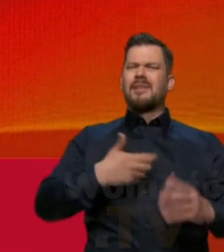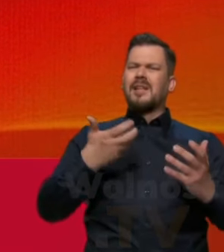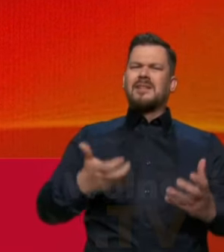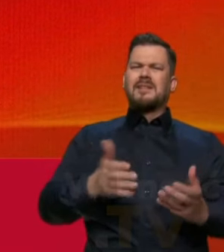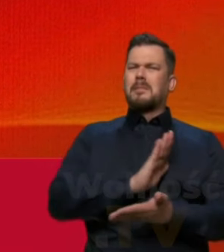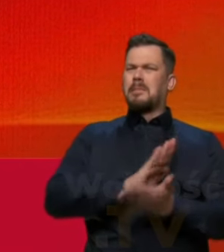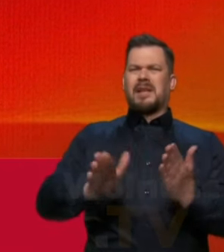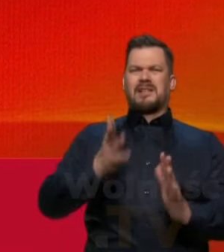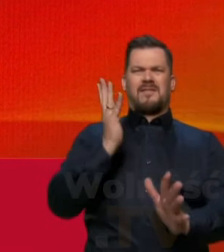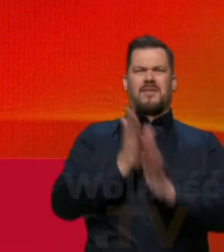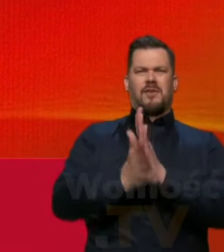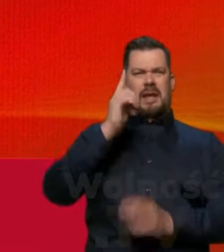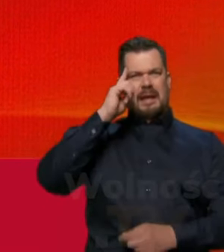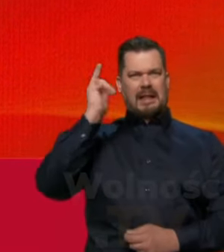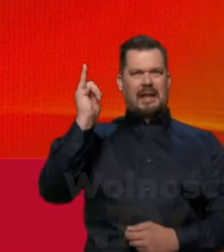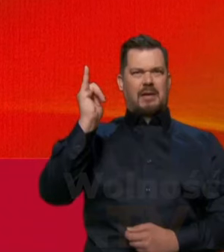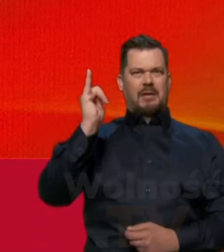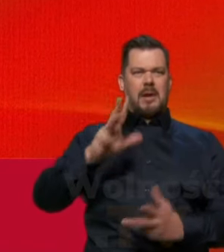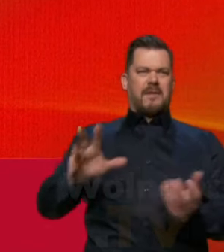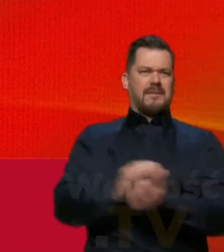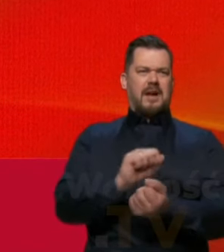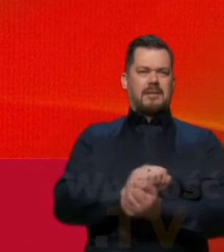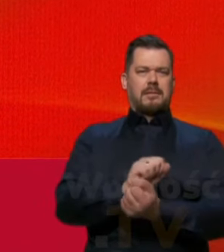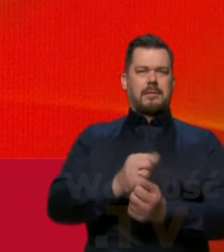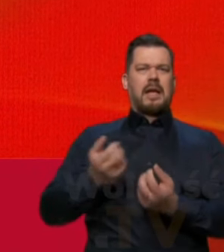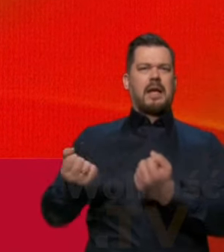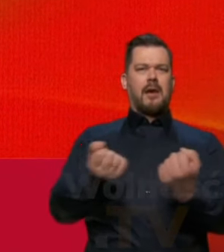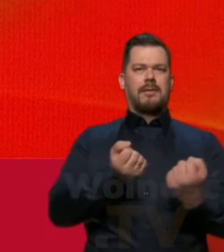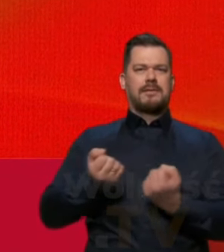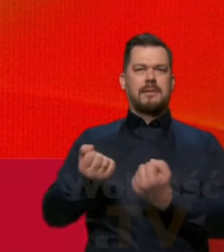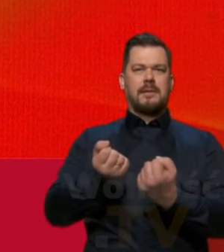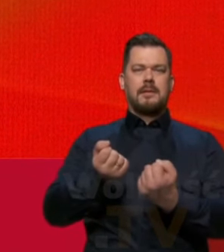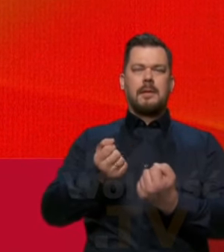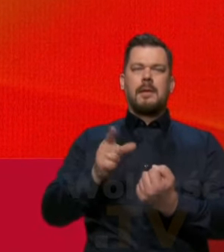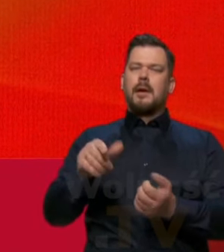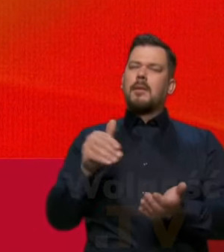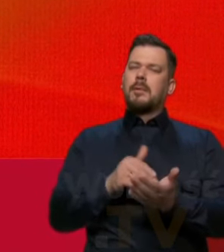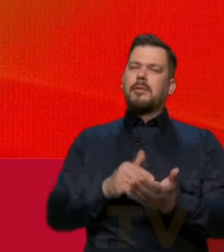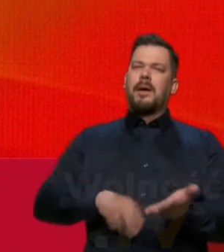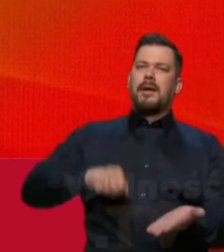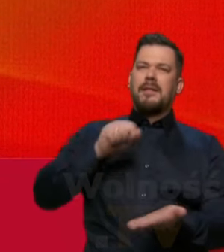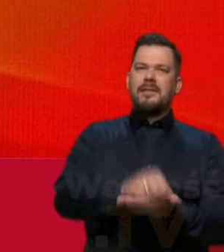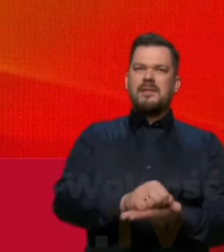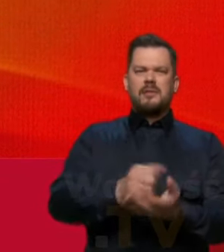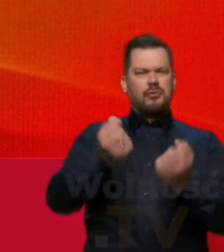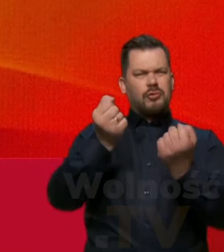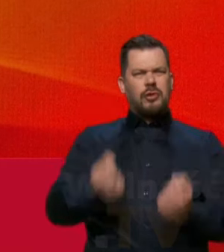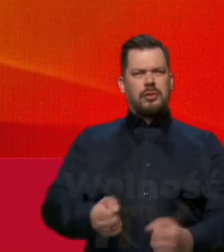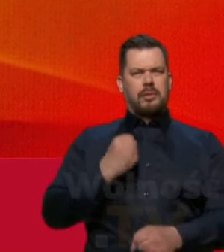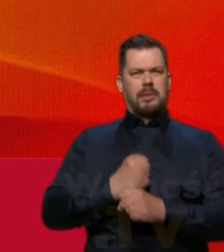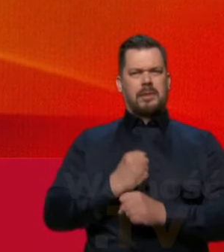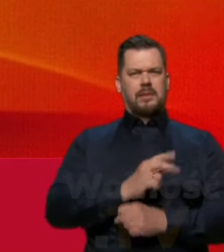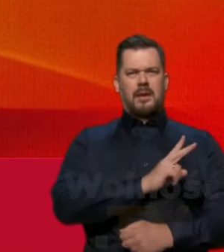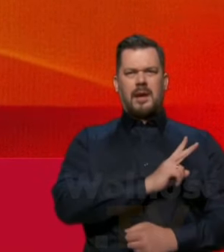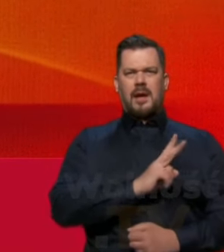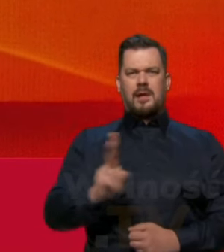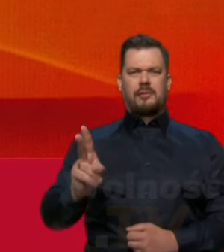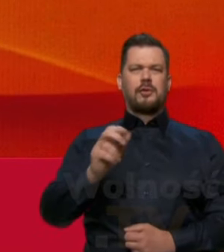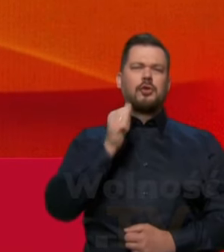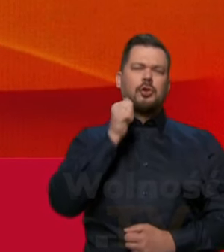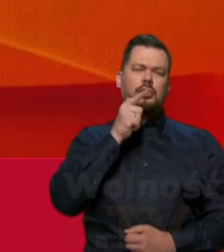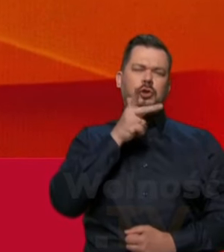ma wojny ideologicznej z kierowcami. Chcę miasta, które wymaga inwestycji i ciężkiej pracy każdego dnia.